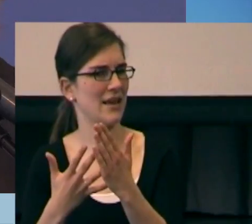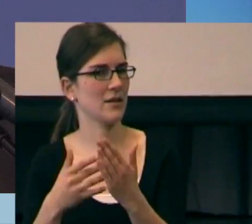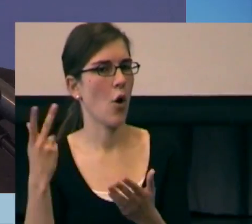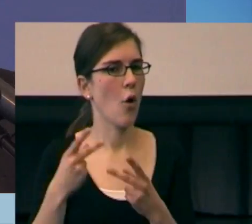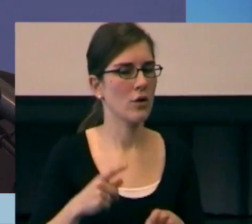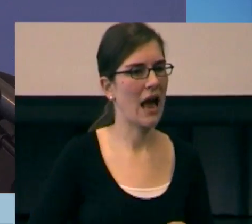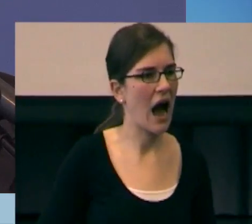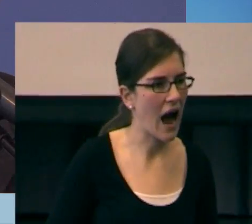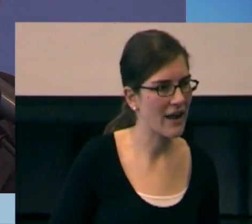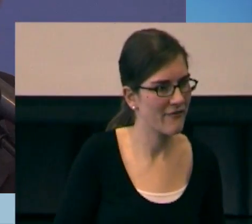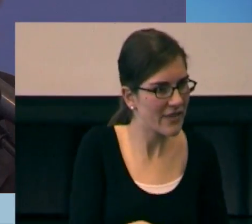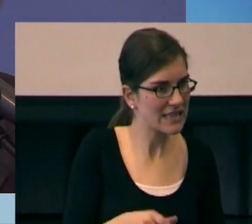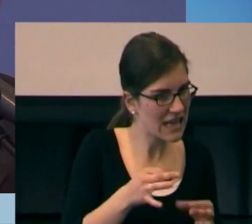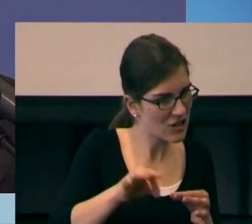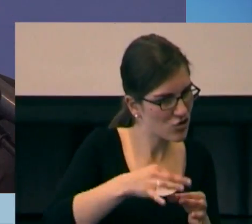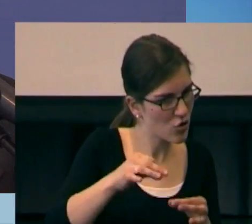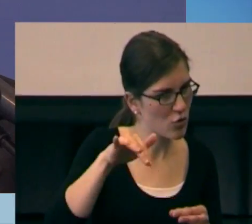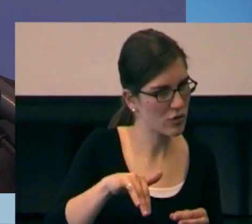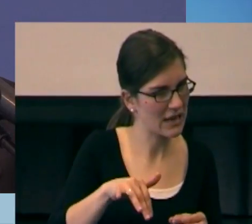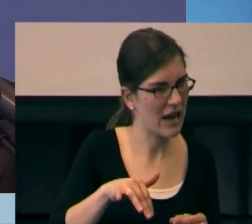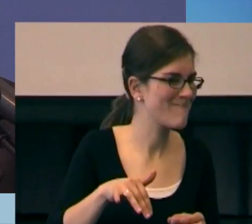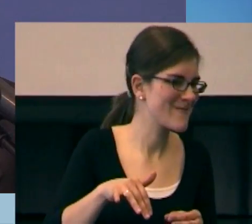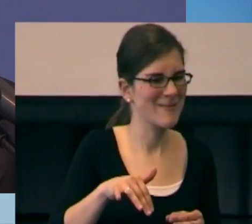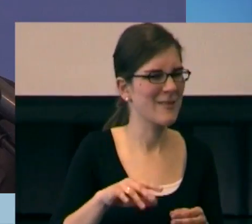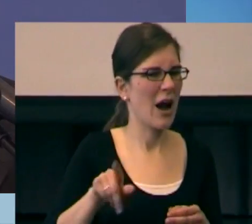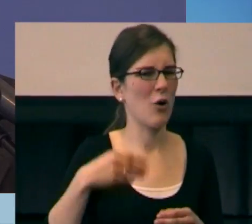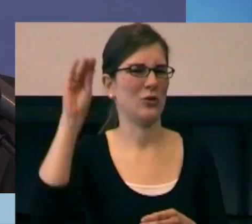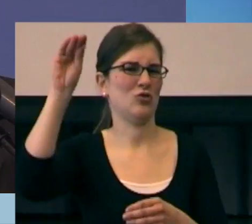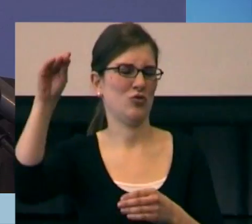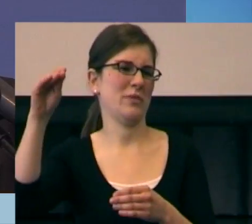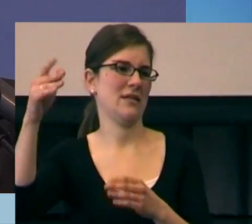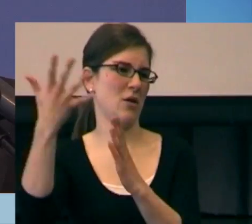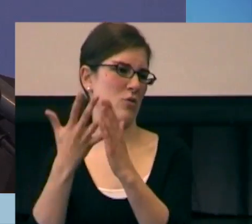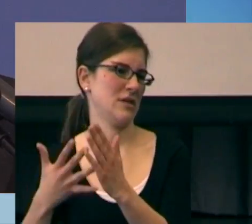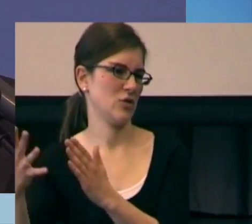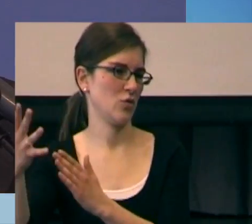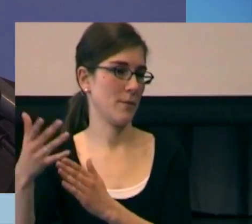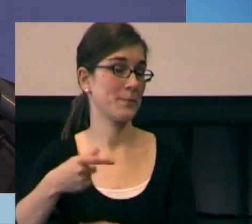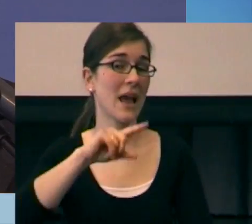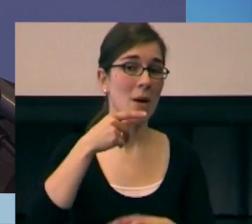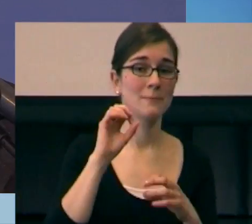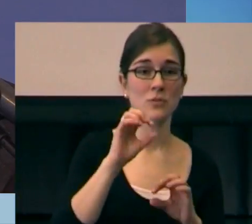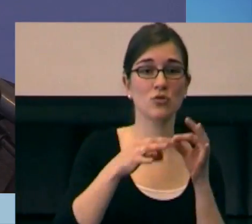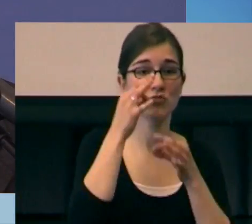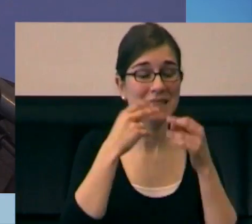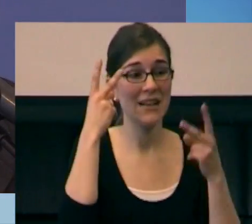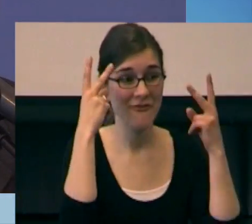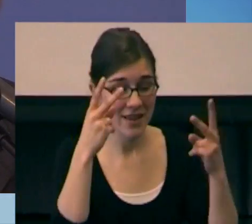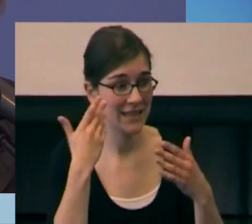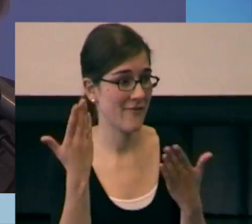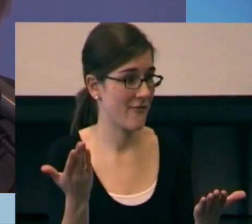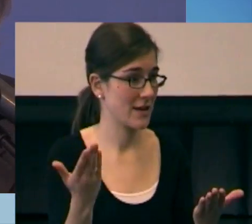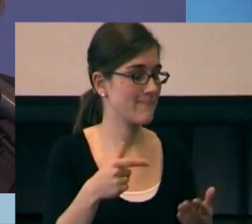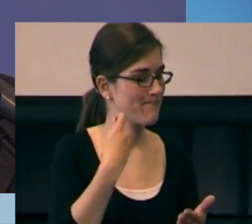wir diesen Wert auch nicht allzu wertvoll ansehen. Dann sollte man ein paar Tage warten. Und was ganz wichtig ist beim PSA-Wert, man sollte natürlich immer bei